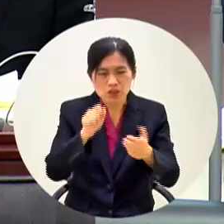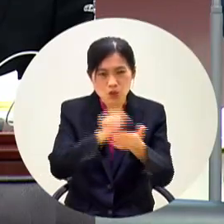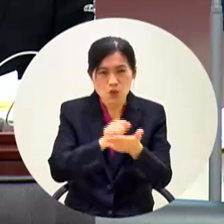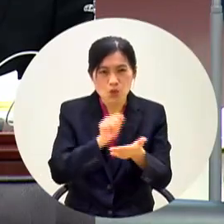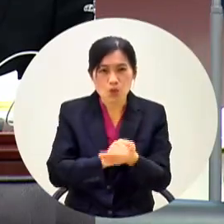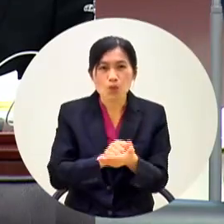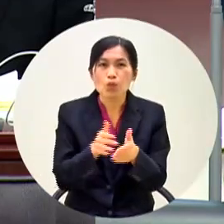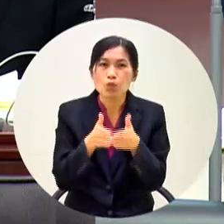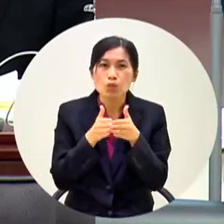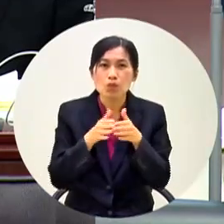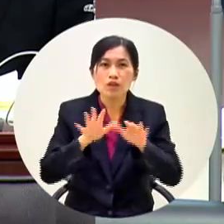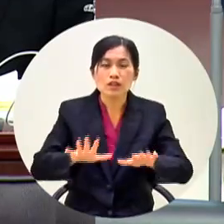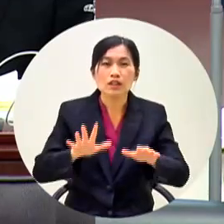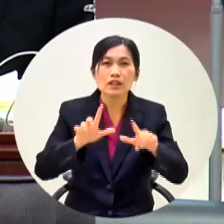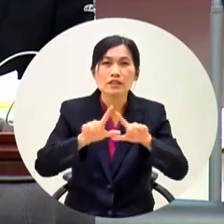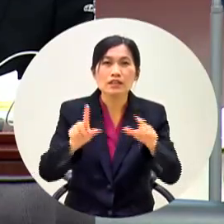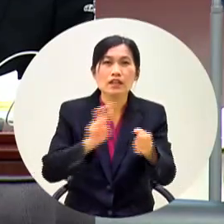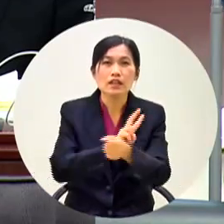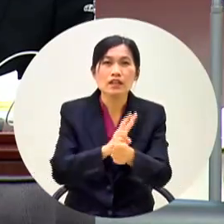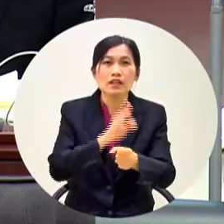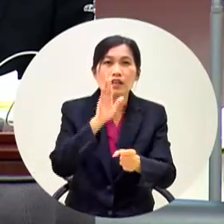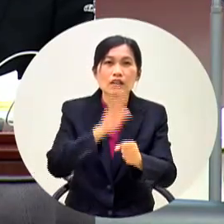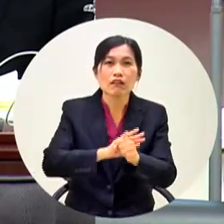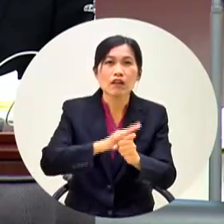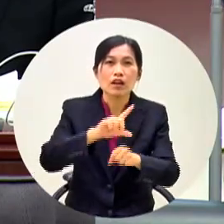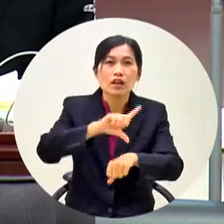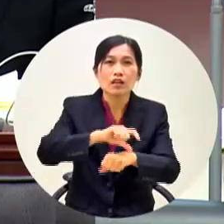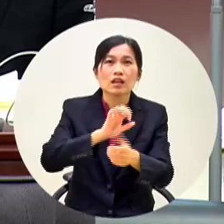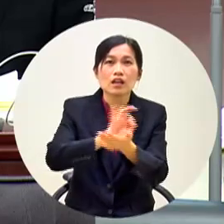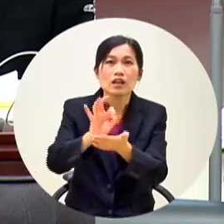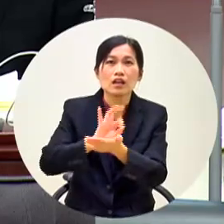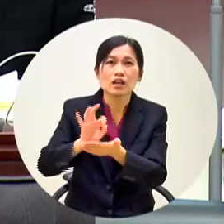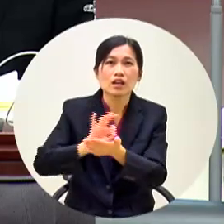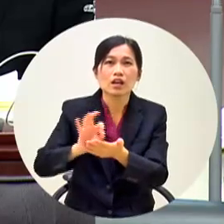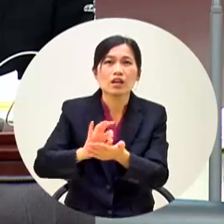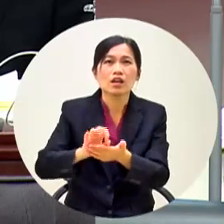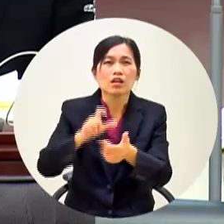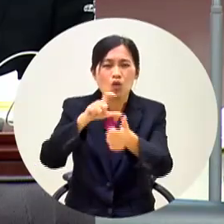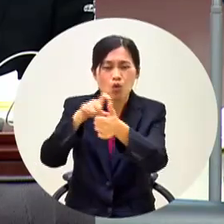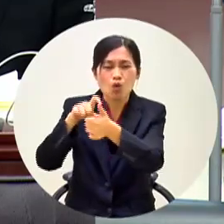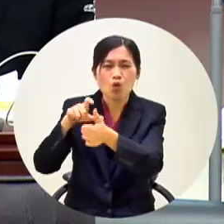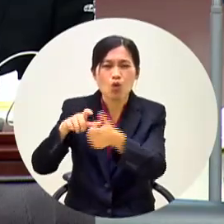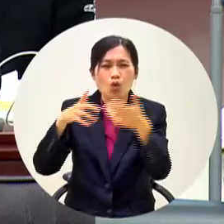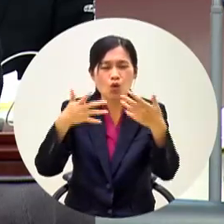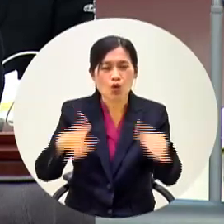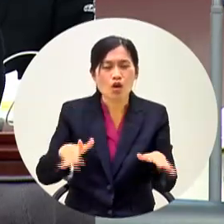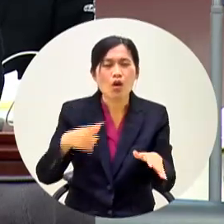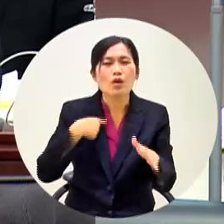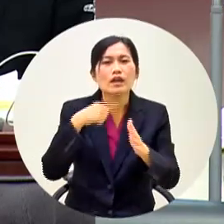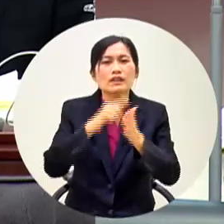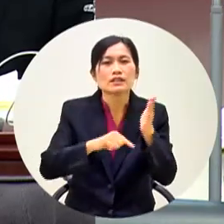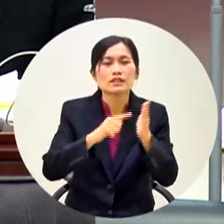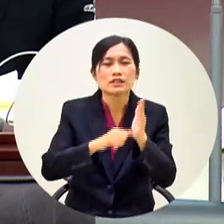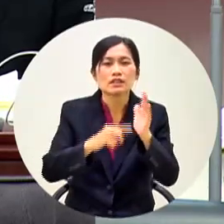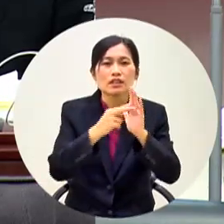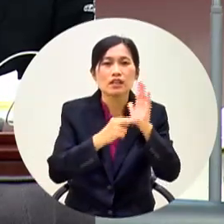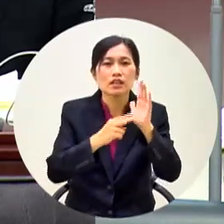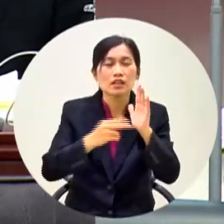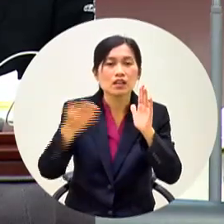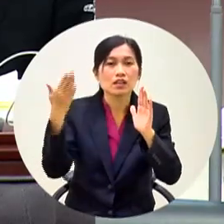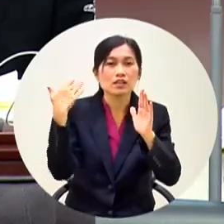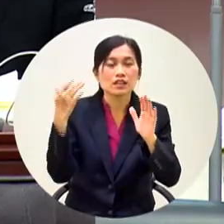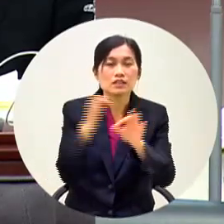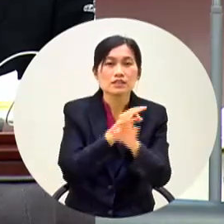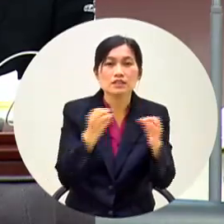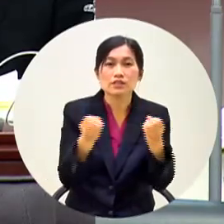在大林埔的千村真的花了太多时间，后面虽然还有很多议题，我就简单的讲、哦、在上一次跟经发